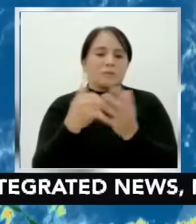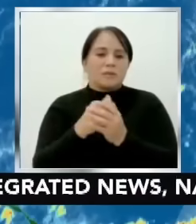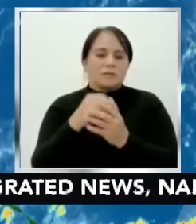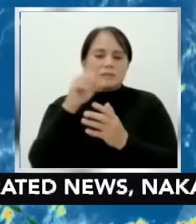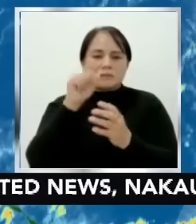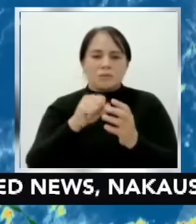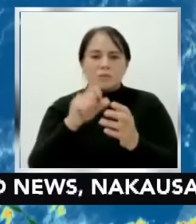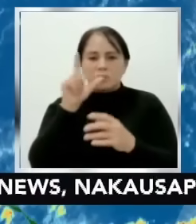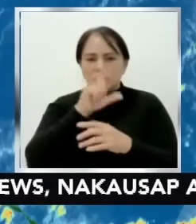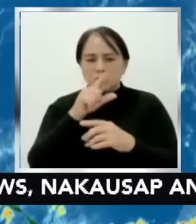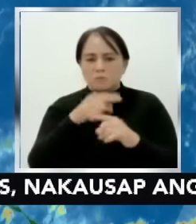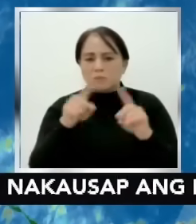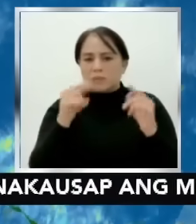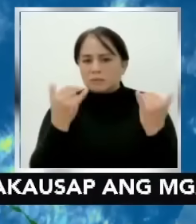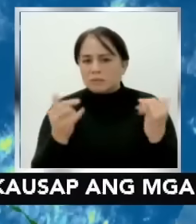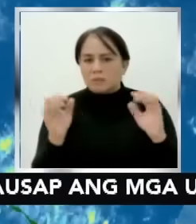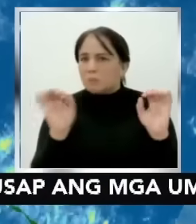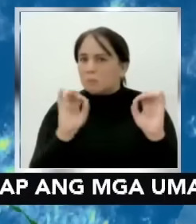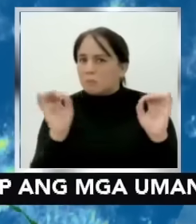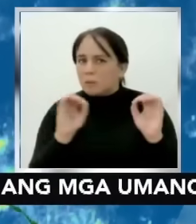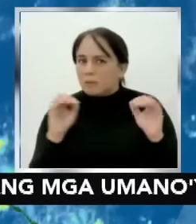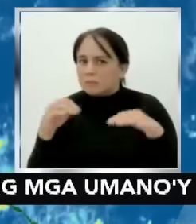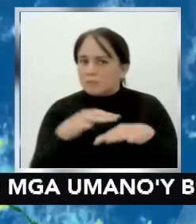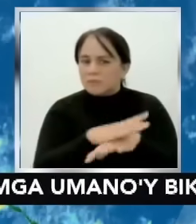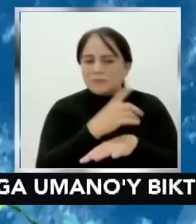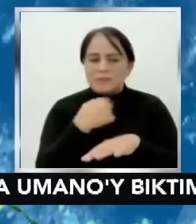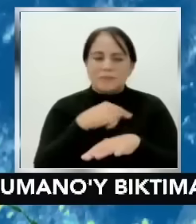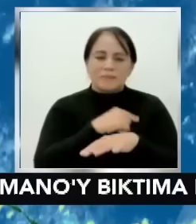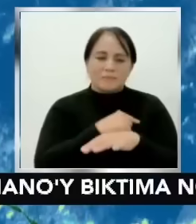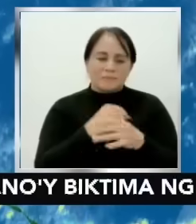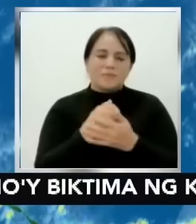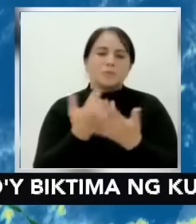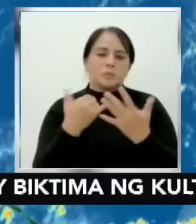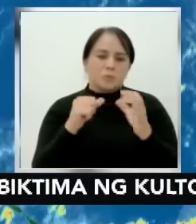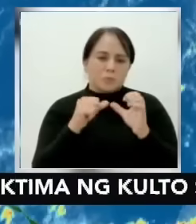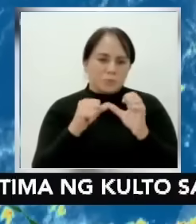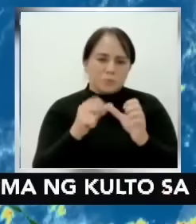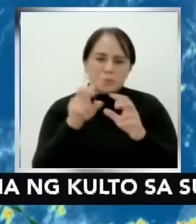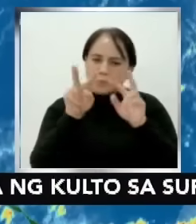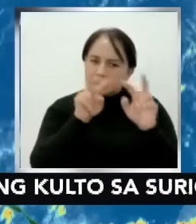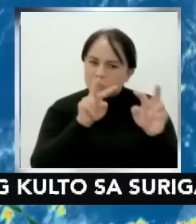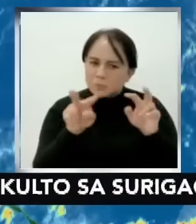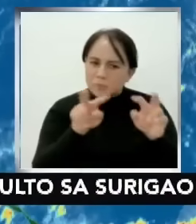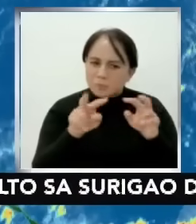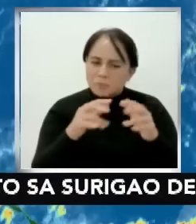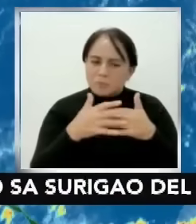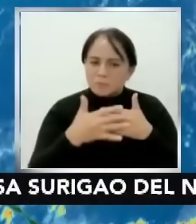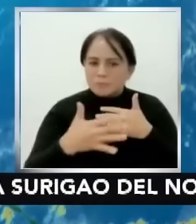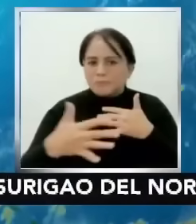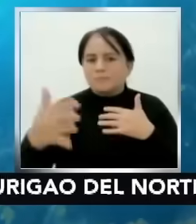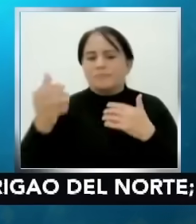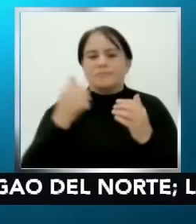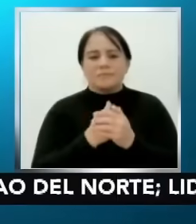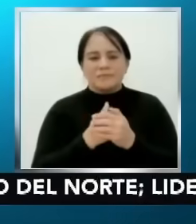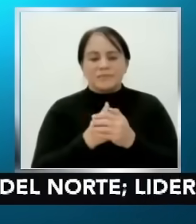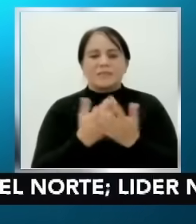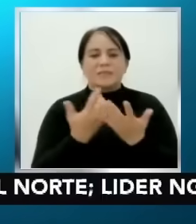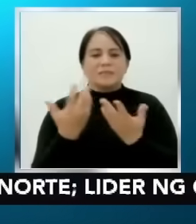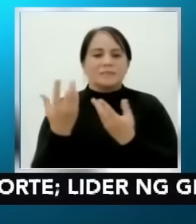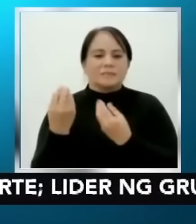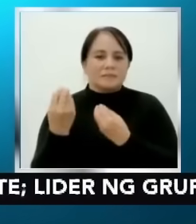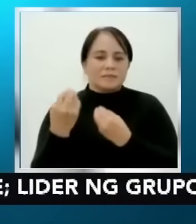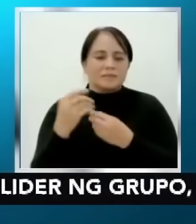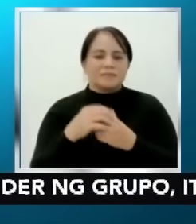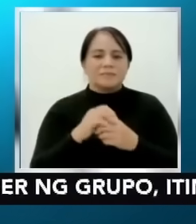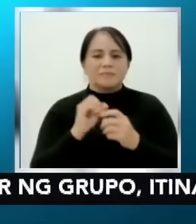pero as of now, wala pa itong epekto sa ating bansa. Patuloy natin yung imo-monitor sa mga susunod na araw. Yan ho muna ang latest sa lagay ng